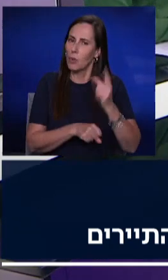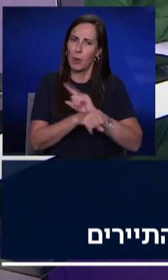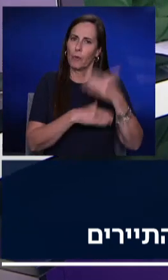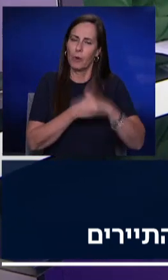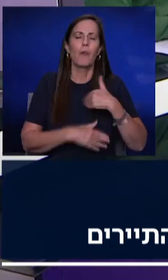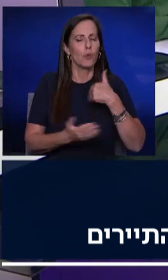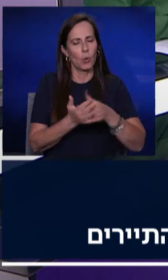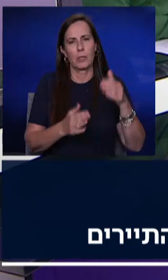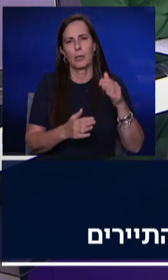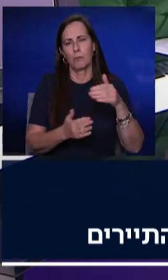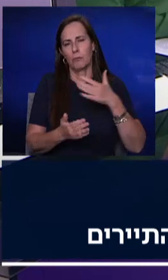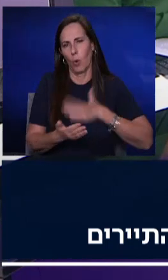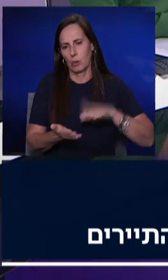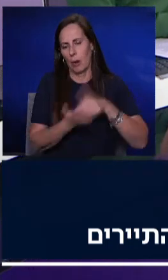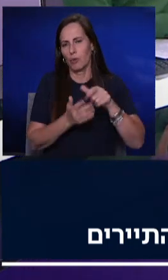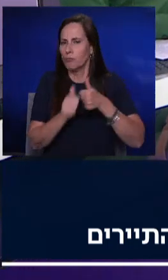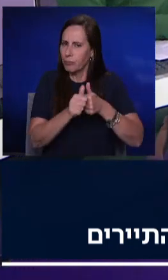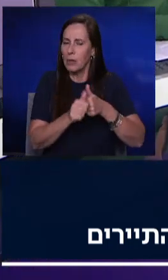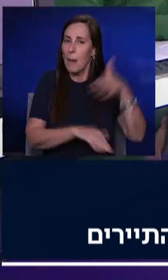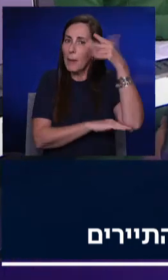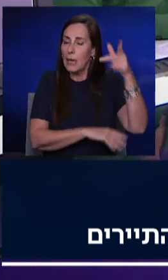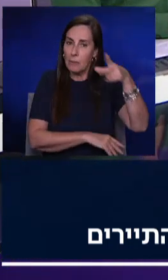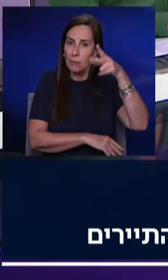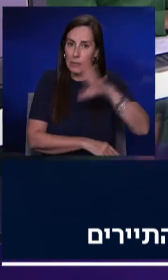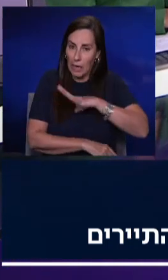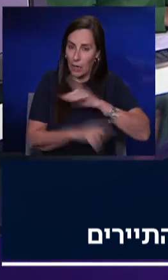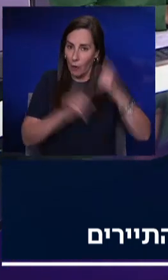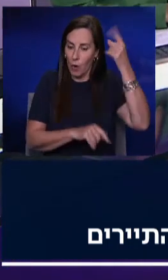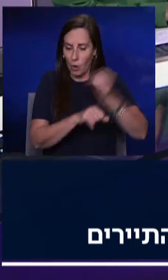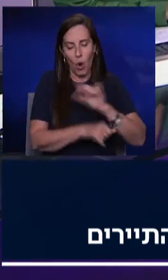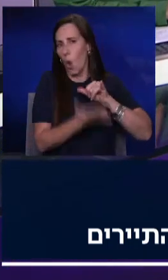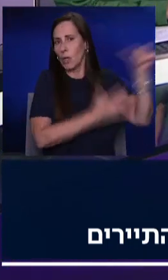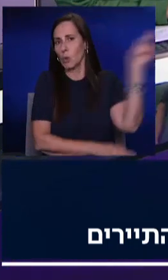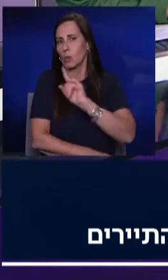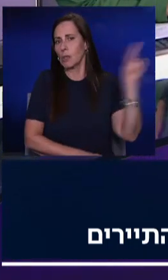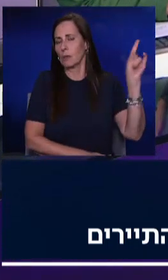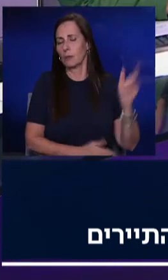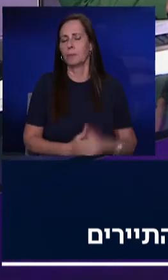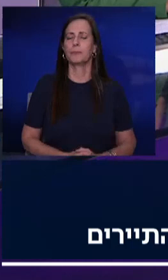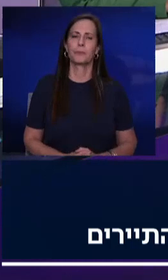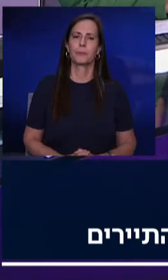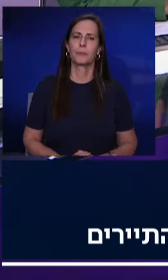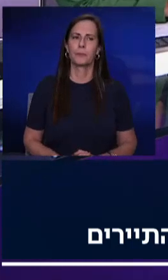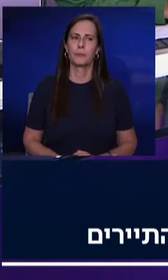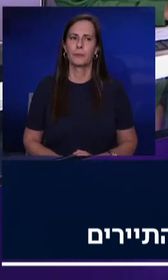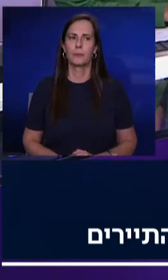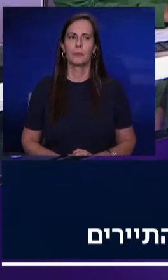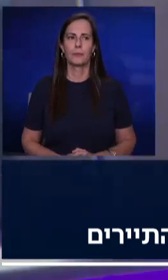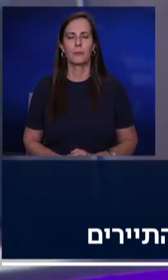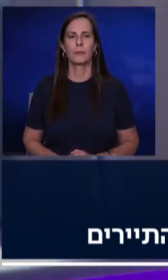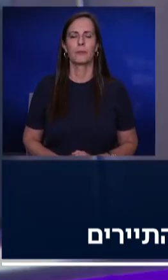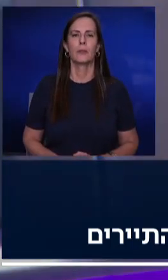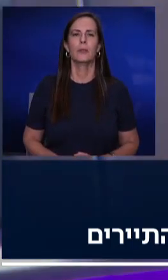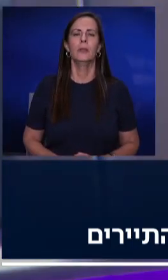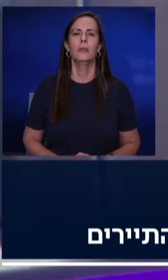כך, שלמדינות עם סיכון לא ניסה. פרופסור נחמנש, יש לי עוד שאלה על אחת המדינות האלה,